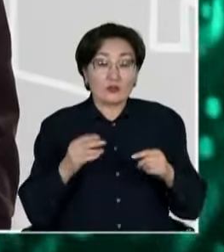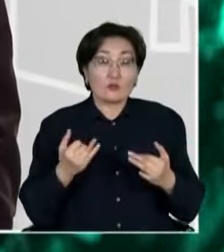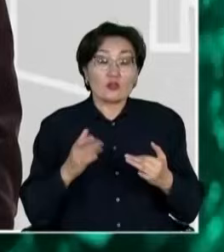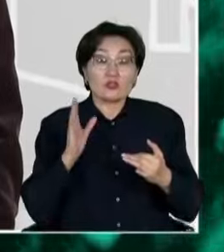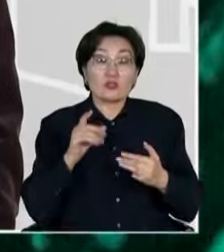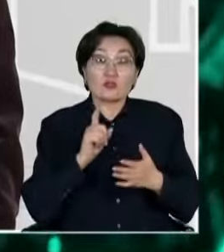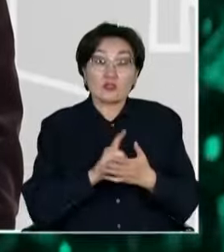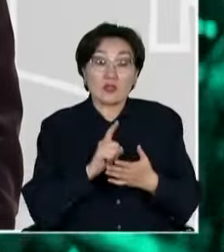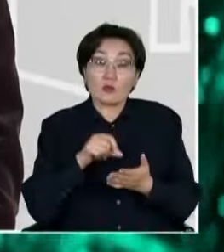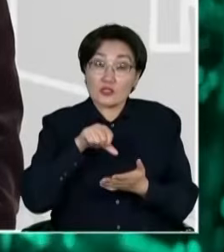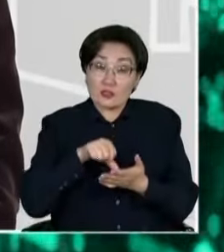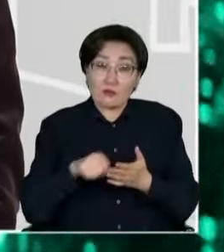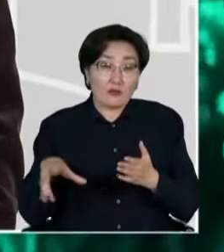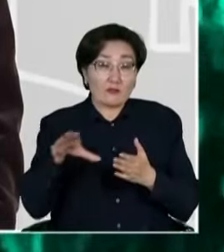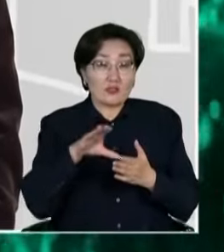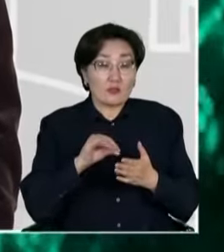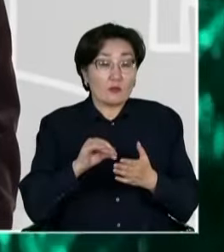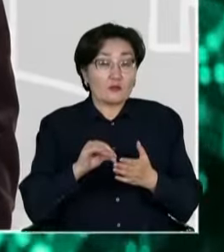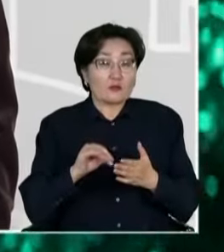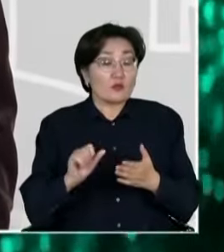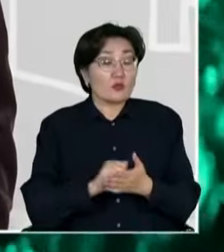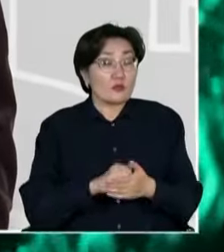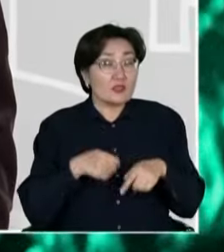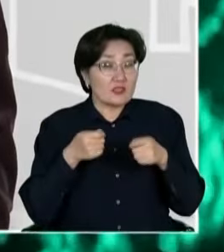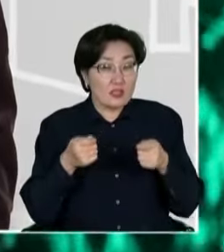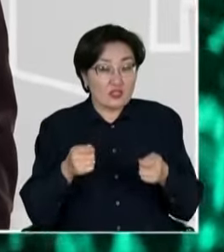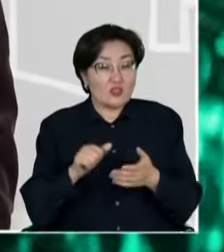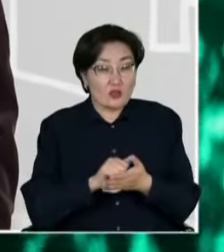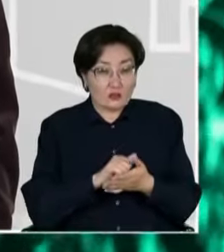должен принимать участие во всеобщем декларировании?